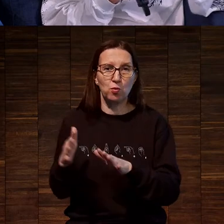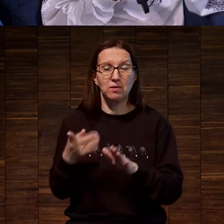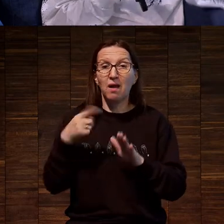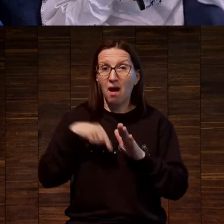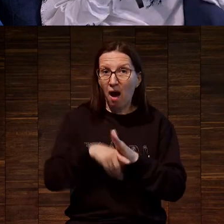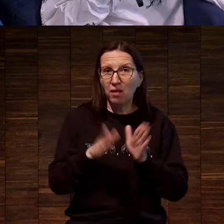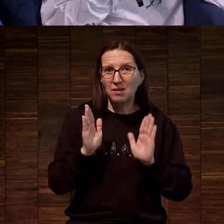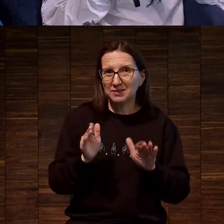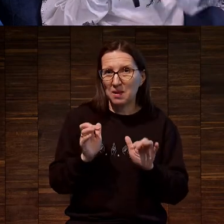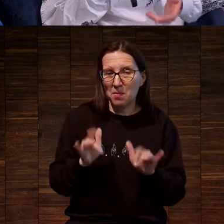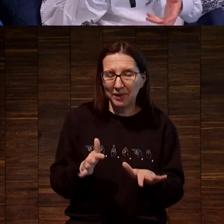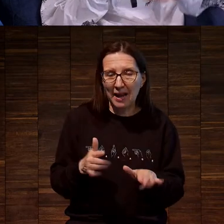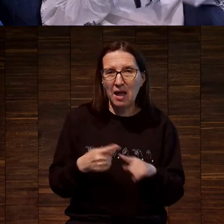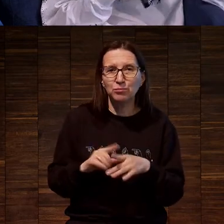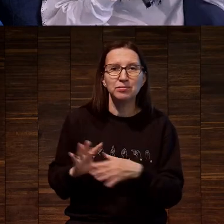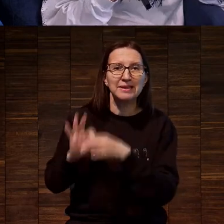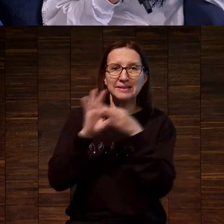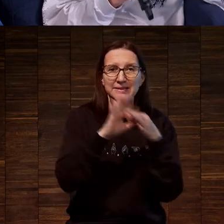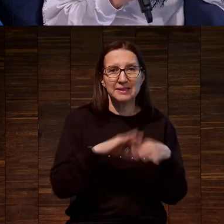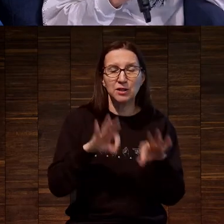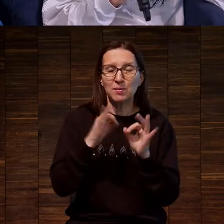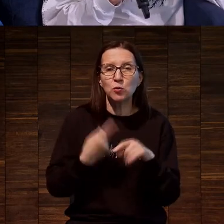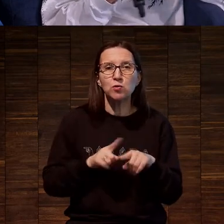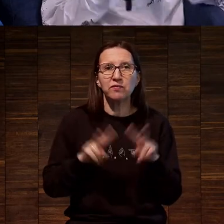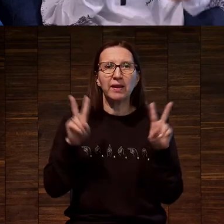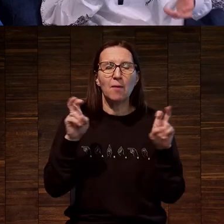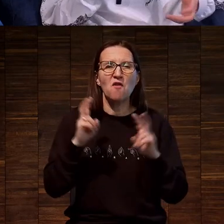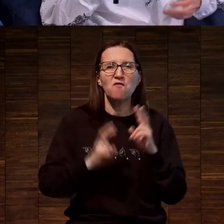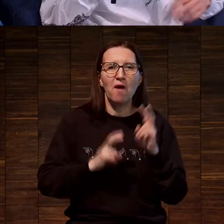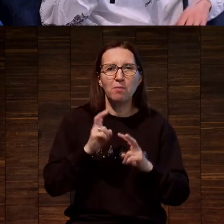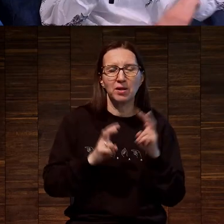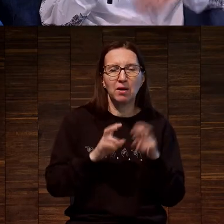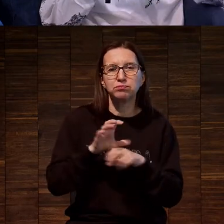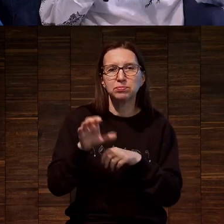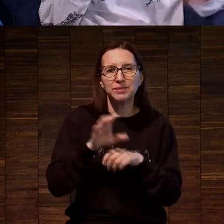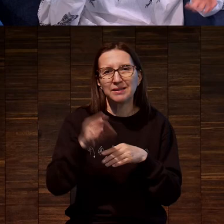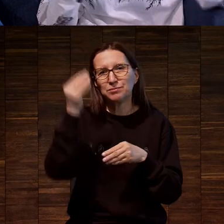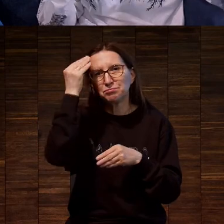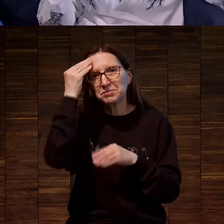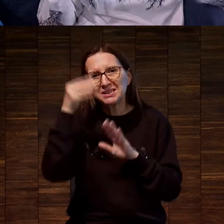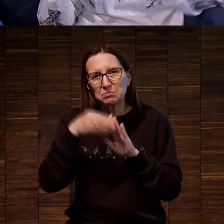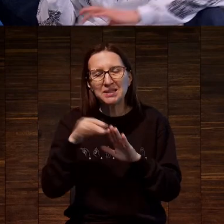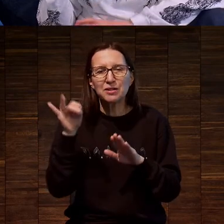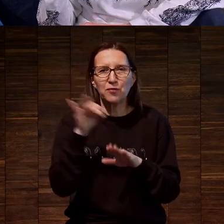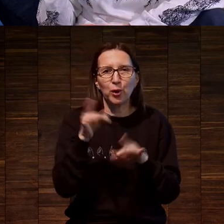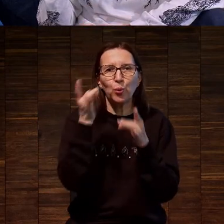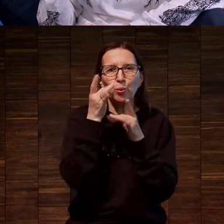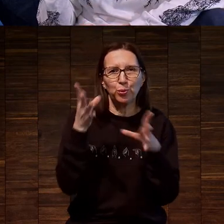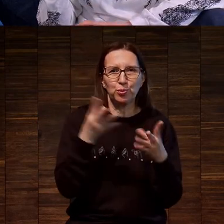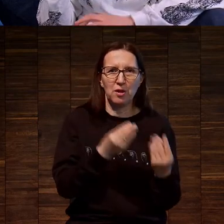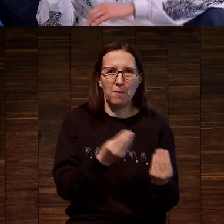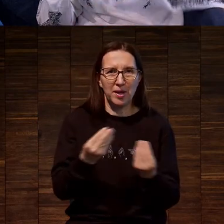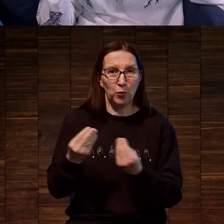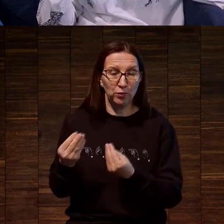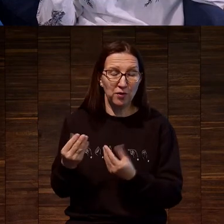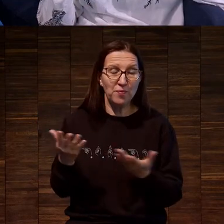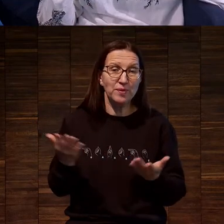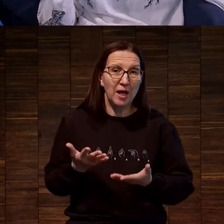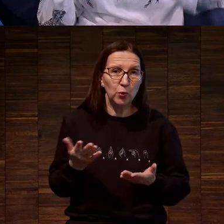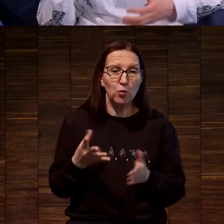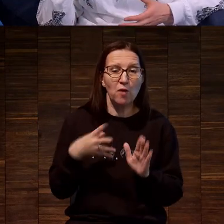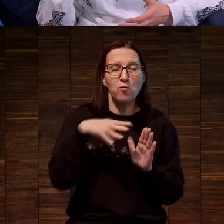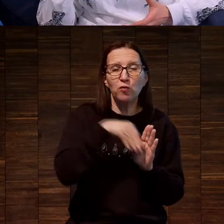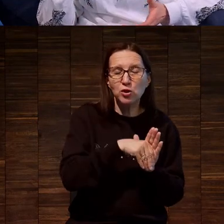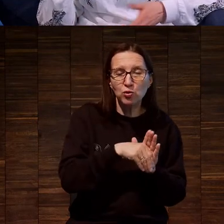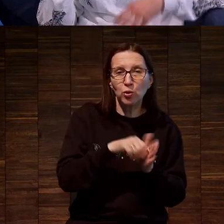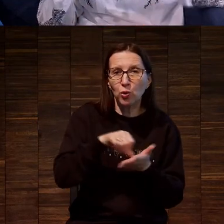деле система искусства — это фабрика по производству смыслов и культурного продукта, в котором